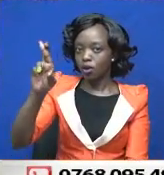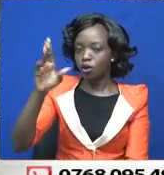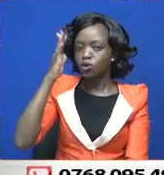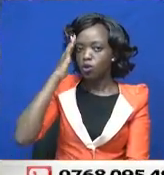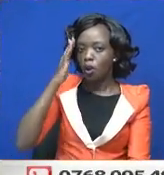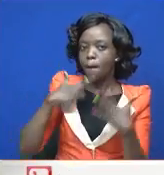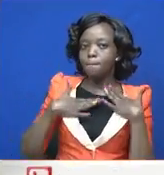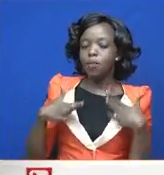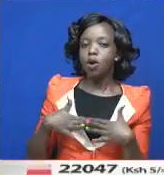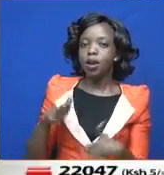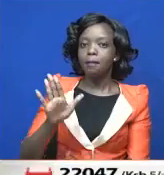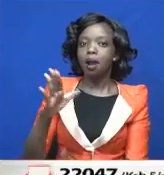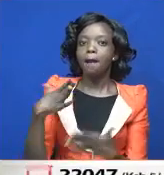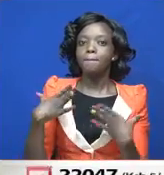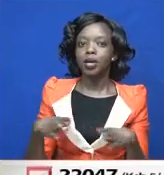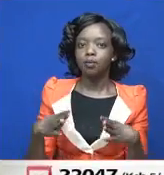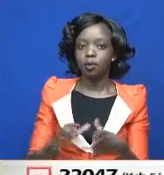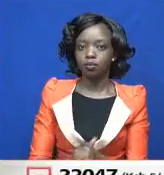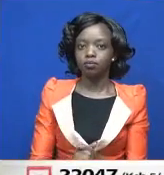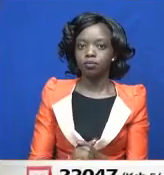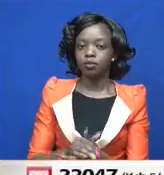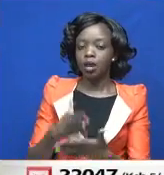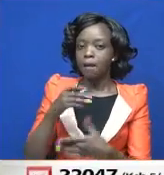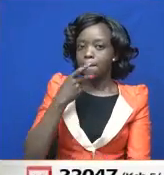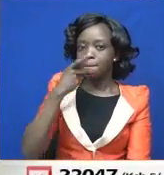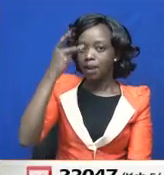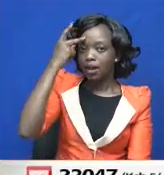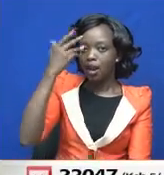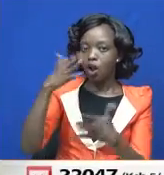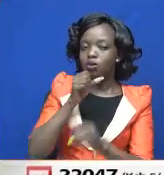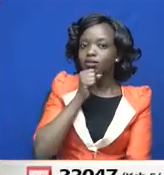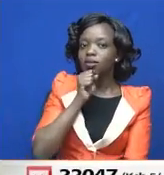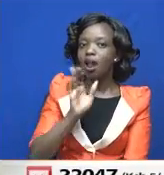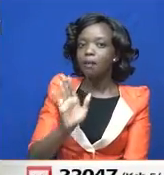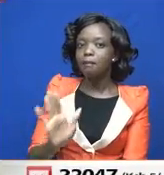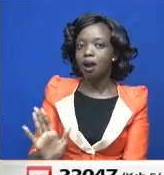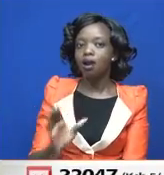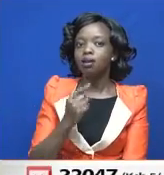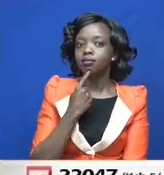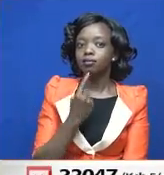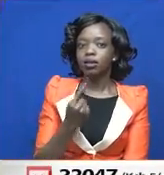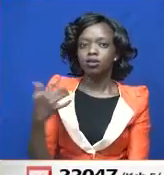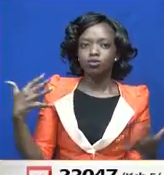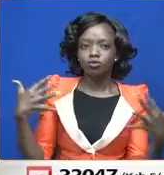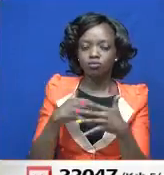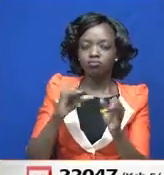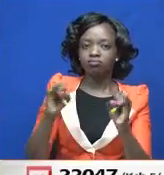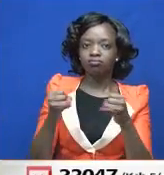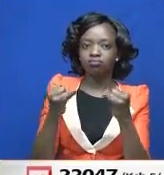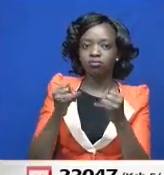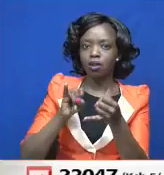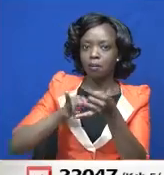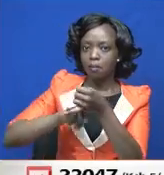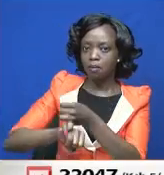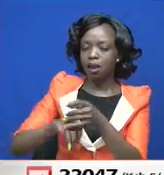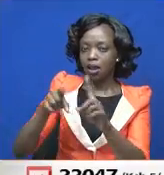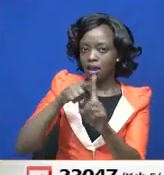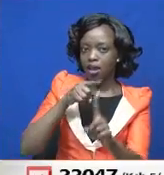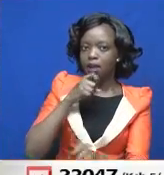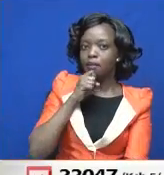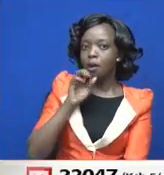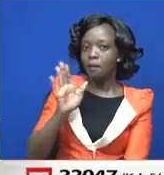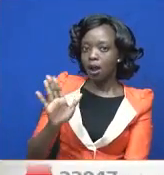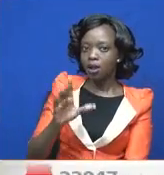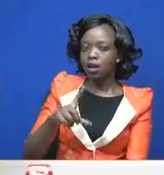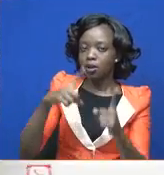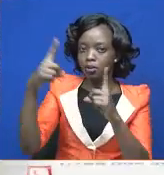zao. Bwazadara, mmoja wa wazazi aliyepoteza kijana wake, anasema alishtushwa na taarifa za kuuawa kwa kijana huyo, kwani akiondoka